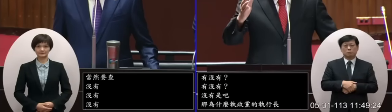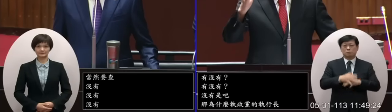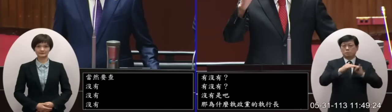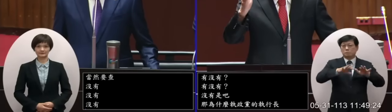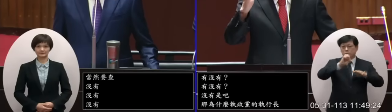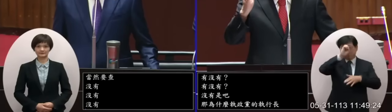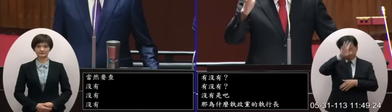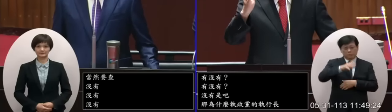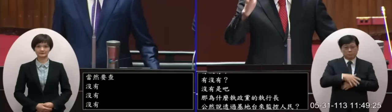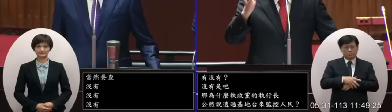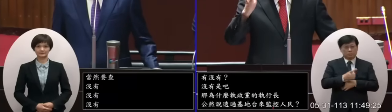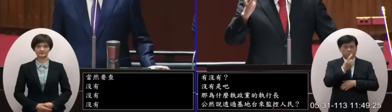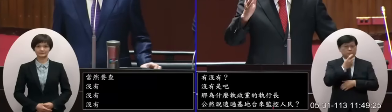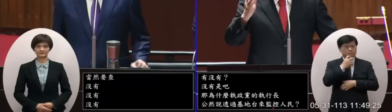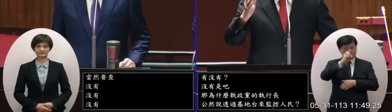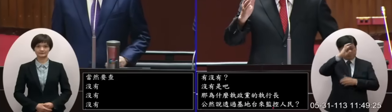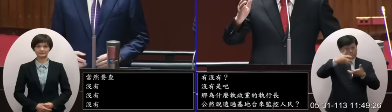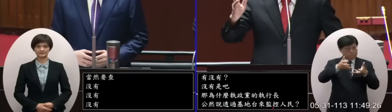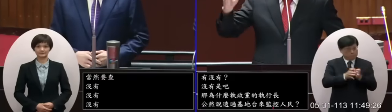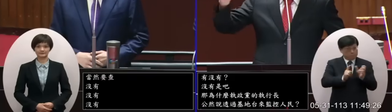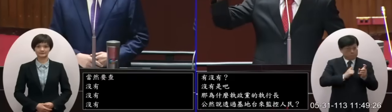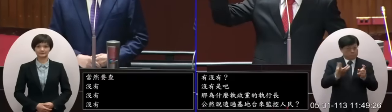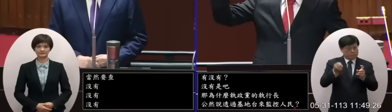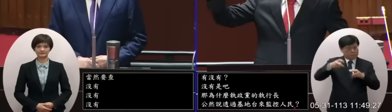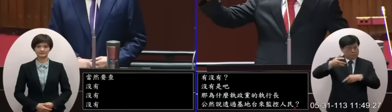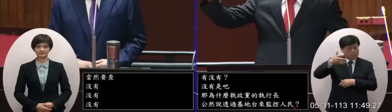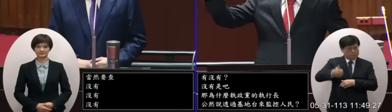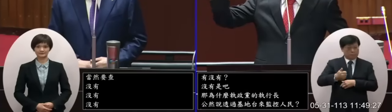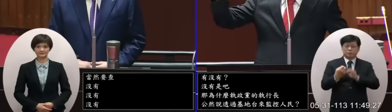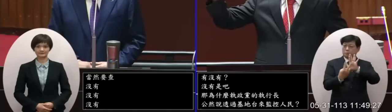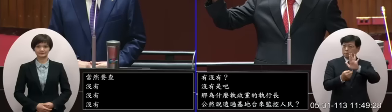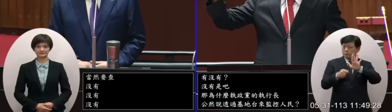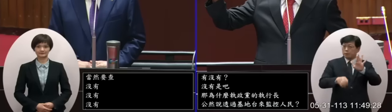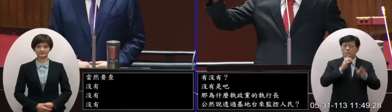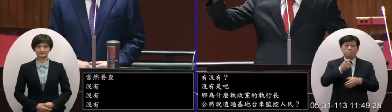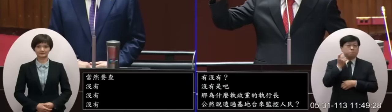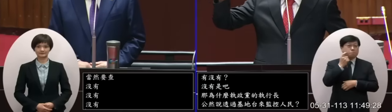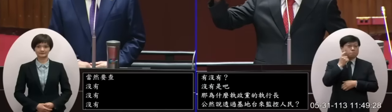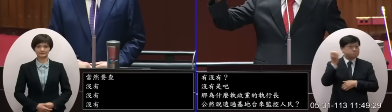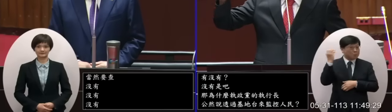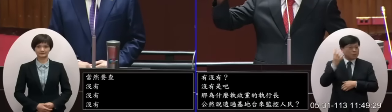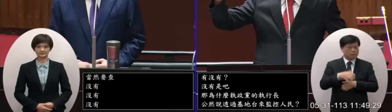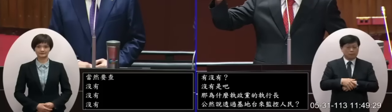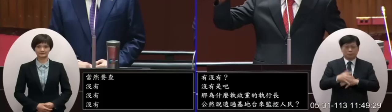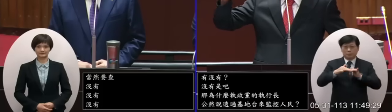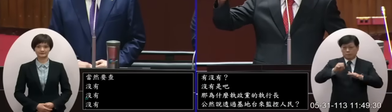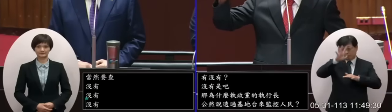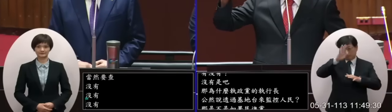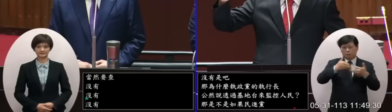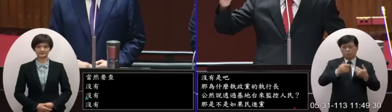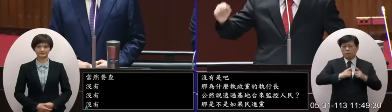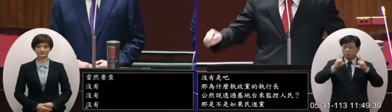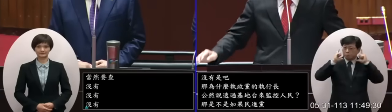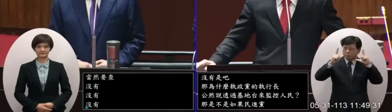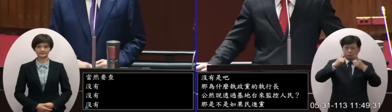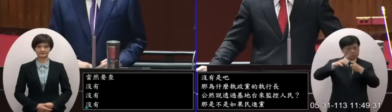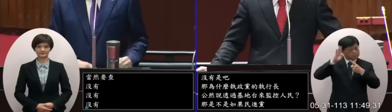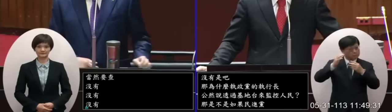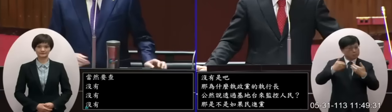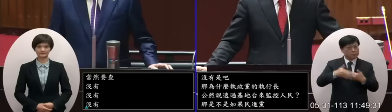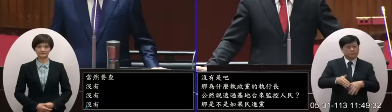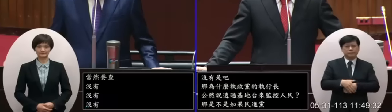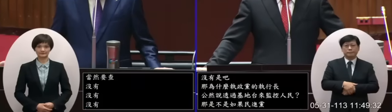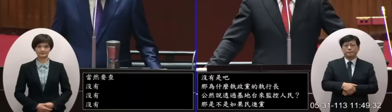民进党中央党部执行党所讲的这是假讯息，民进党中央党部要不要出来跟全民道歉？要不